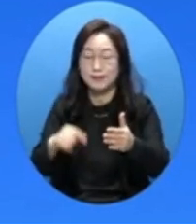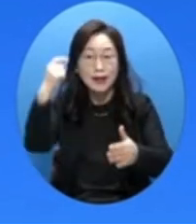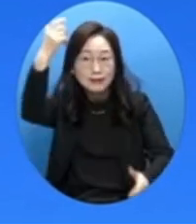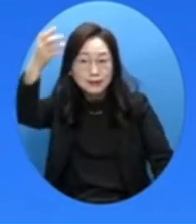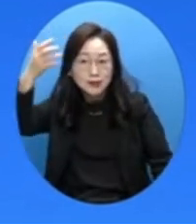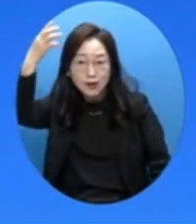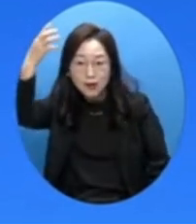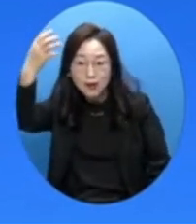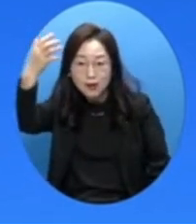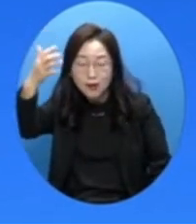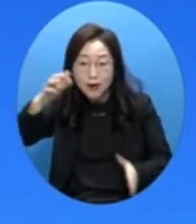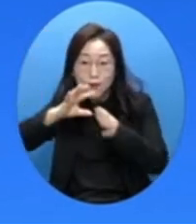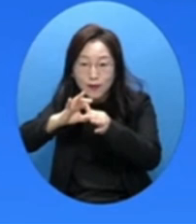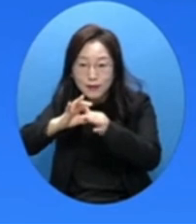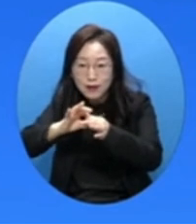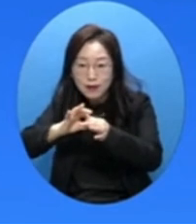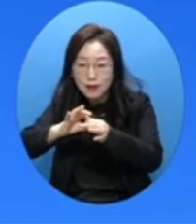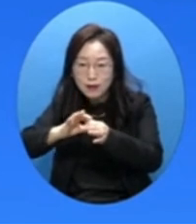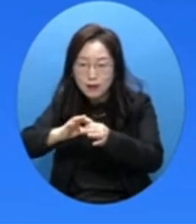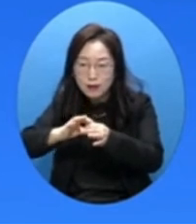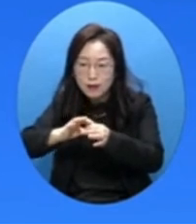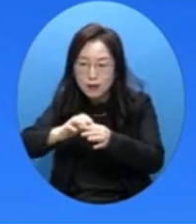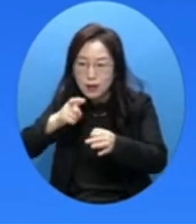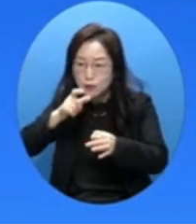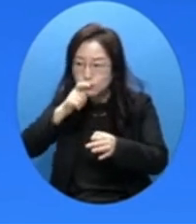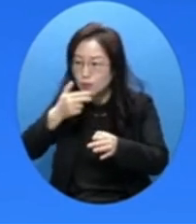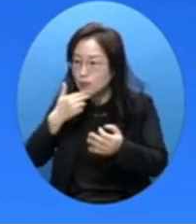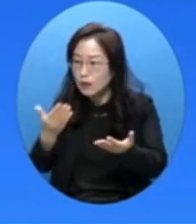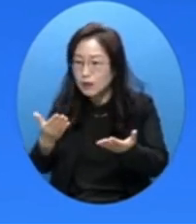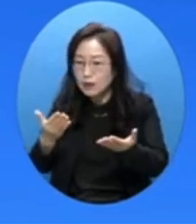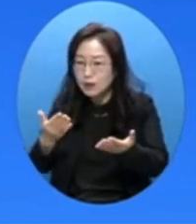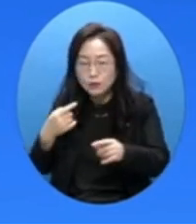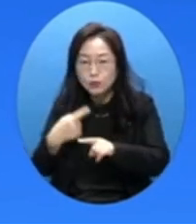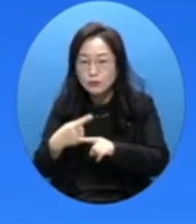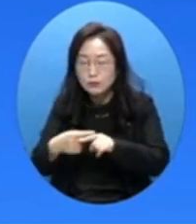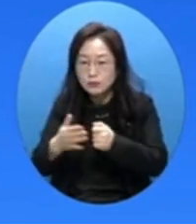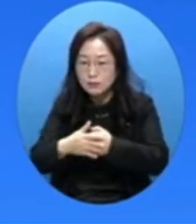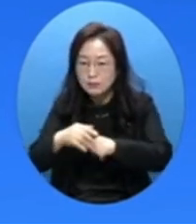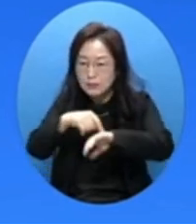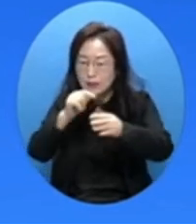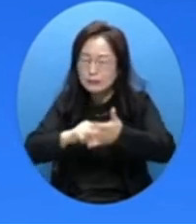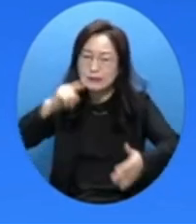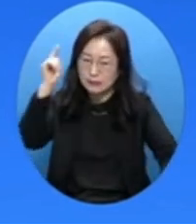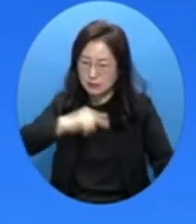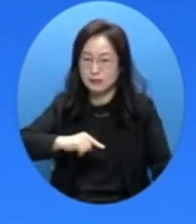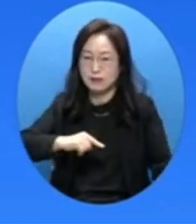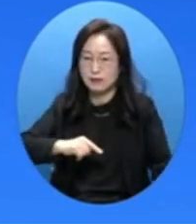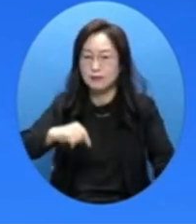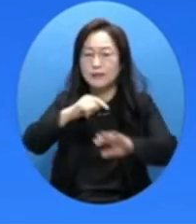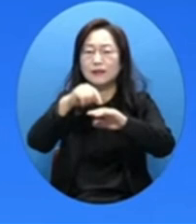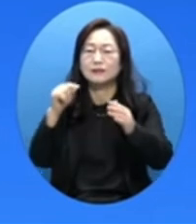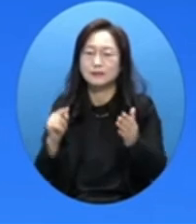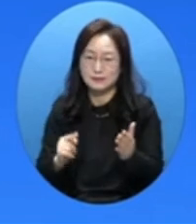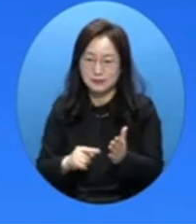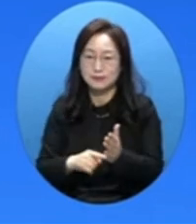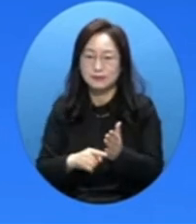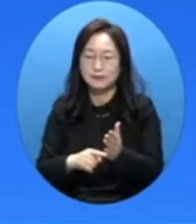영적인 가뭄으로 말미암아 마음이 악해지고 마음이